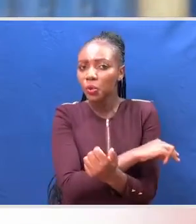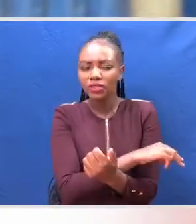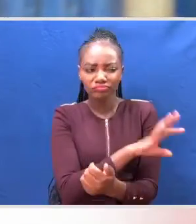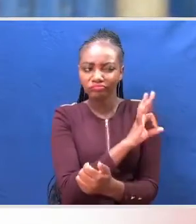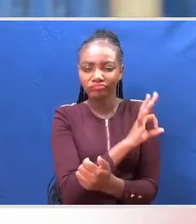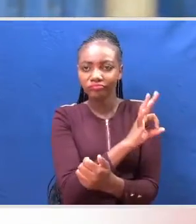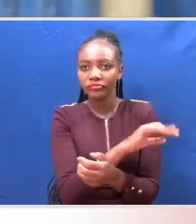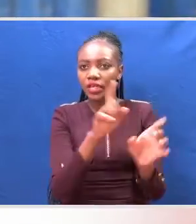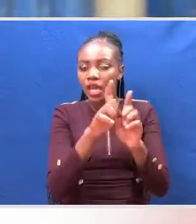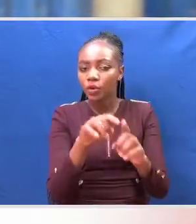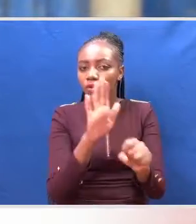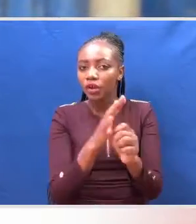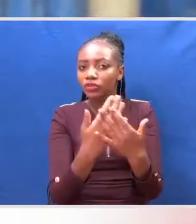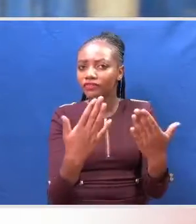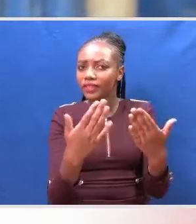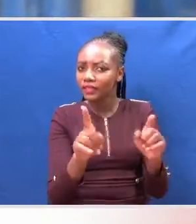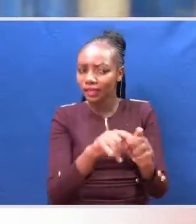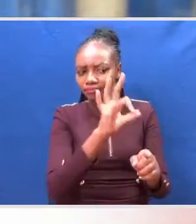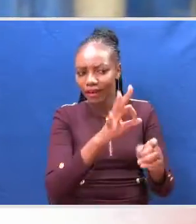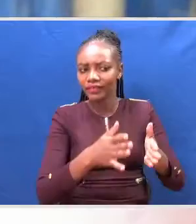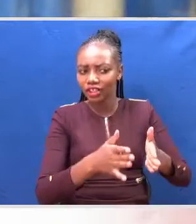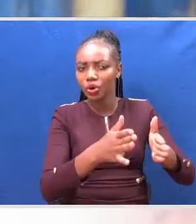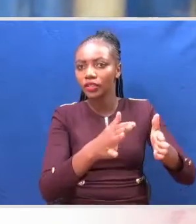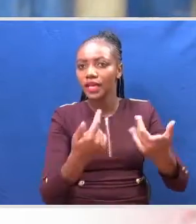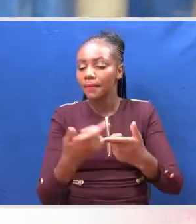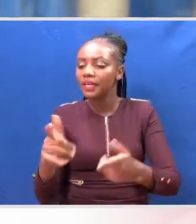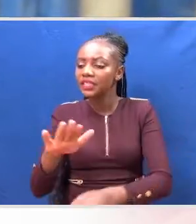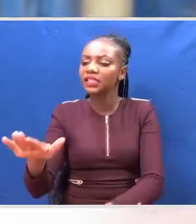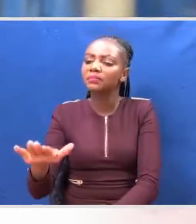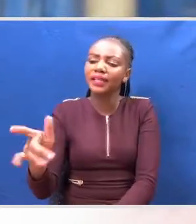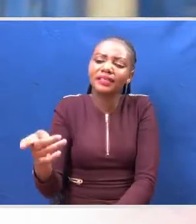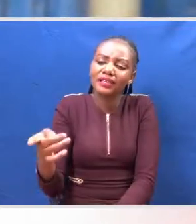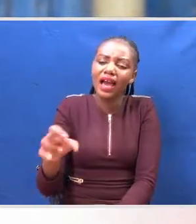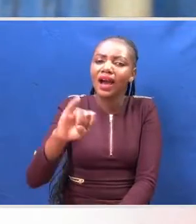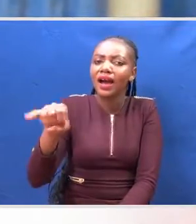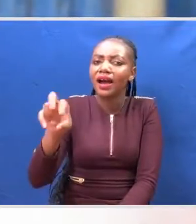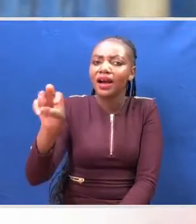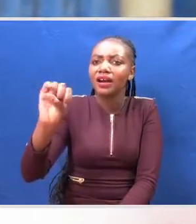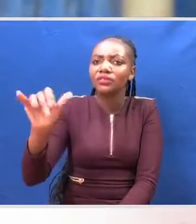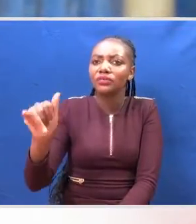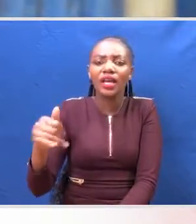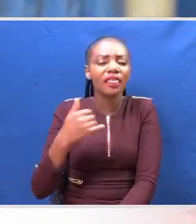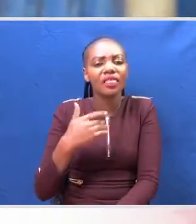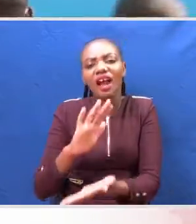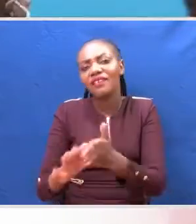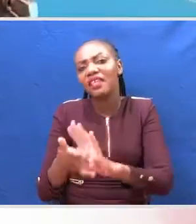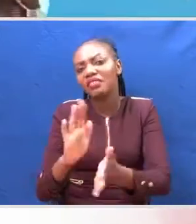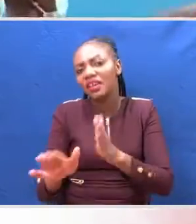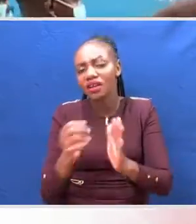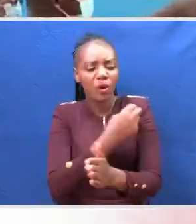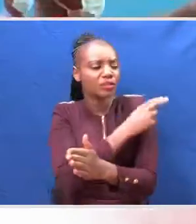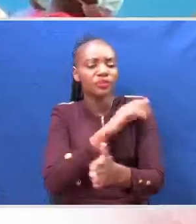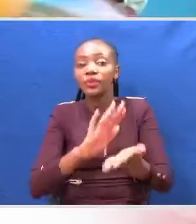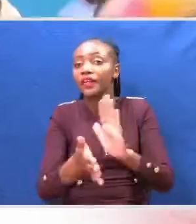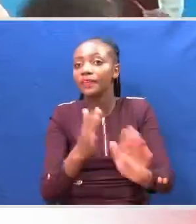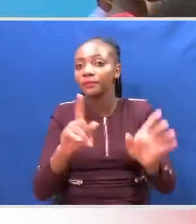yani facility mingi, lami wako nazo, lakini ukikuja pa dei gine ya Juja hatuna lami na hatuna hospitali. Wanawake